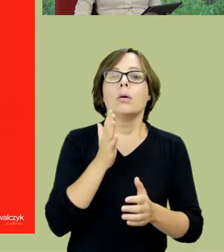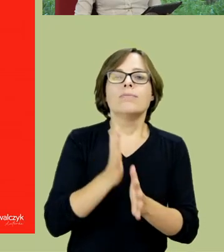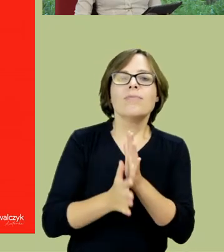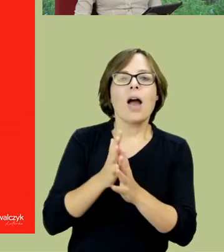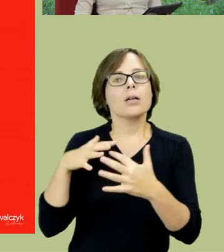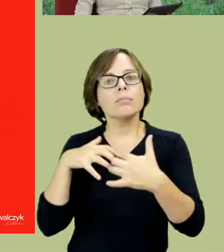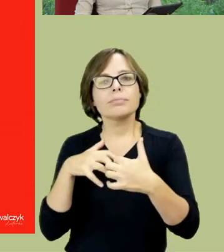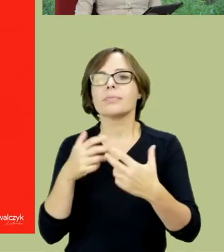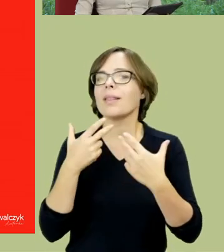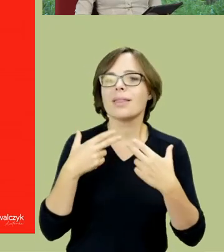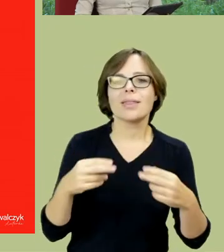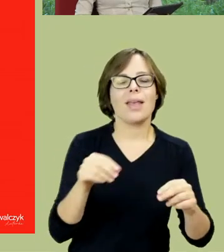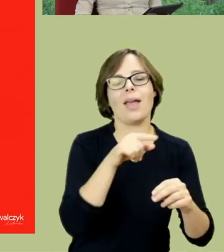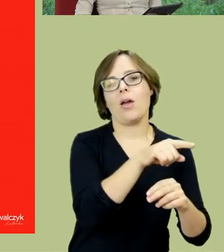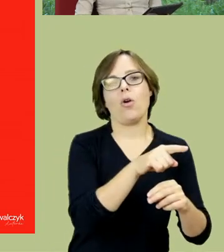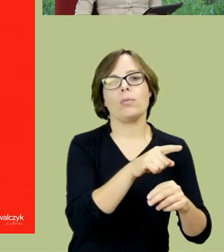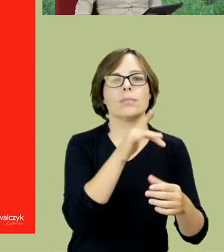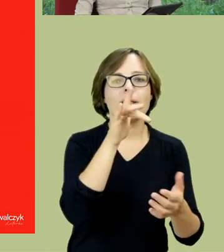sanitariuszki, telegrafistki,